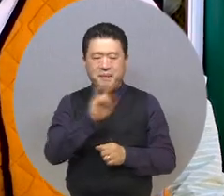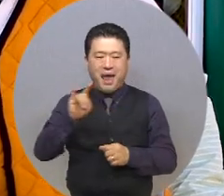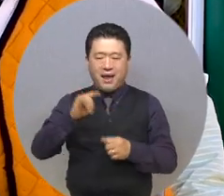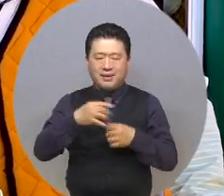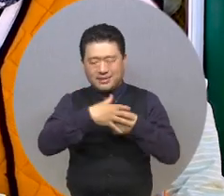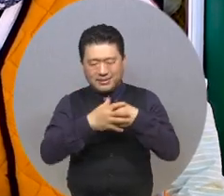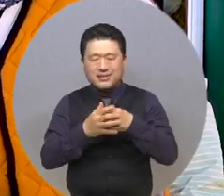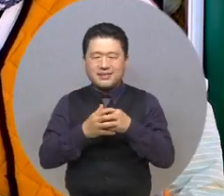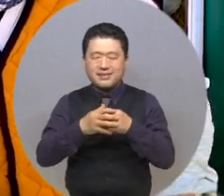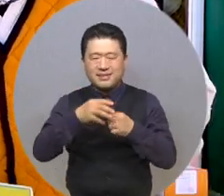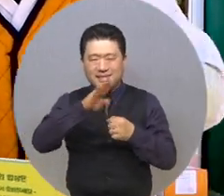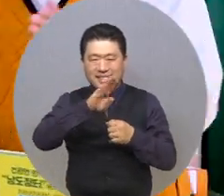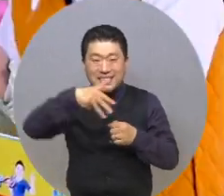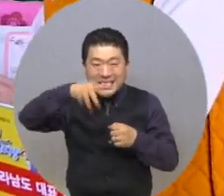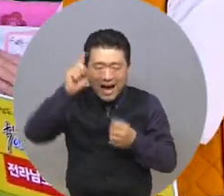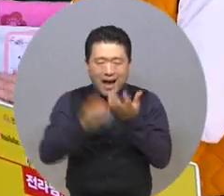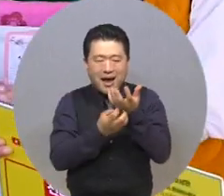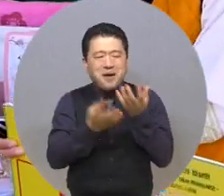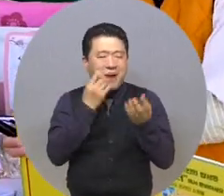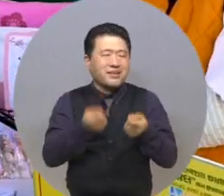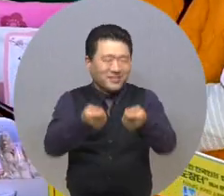하세요. 하세요.